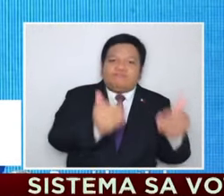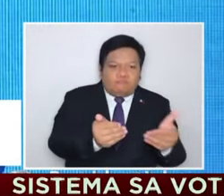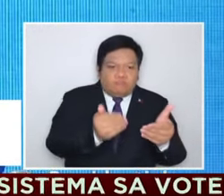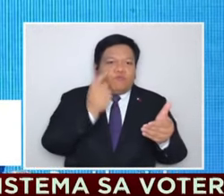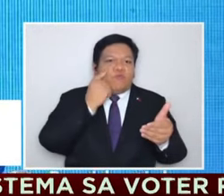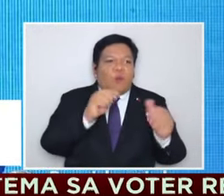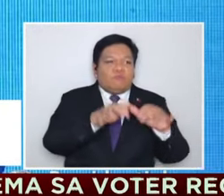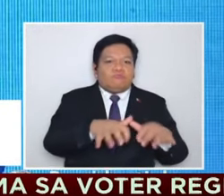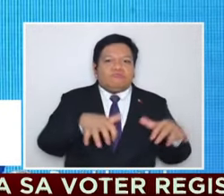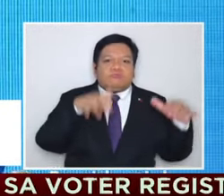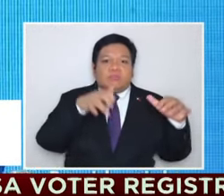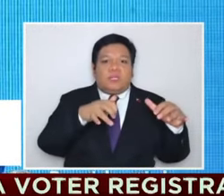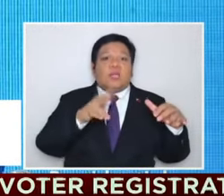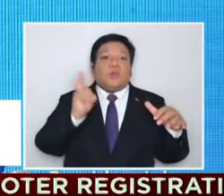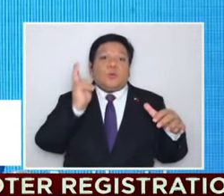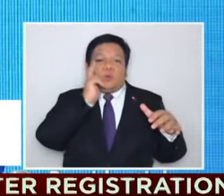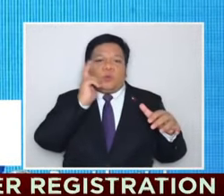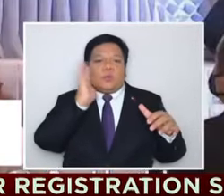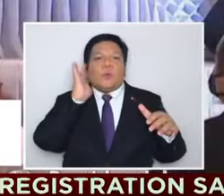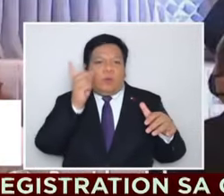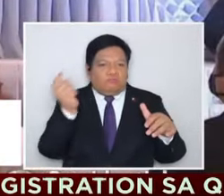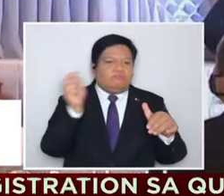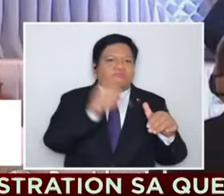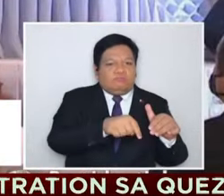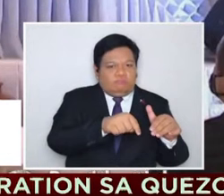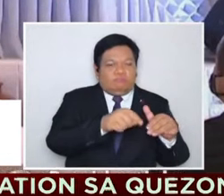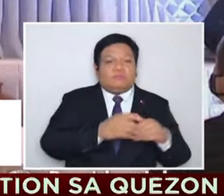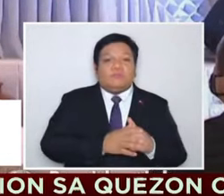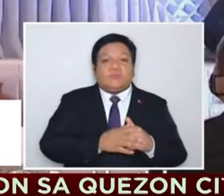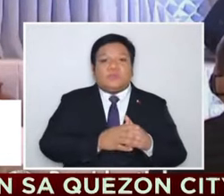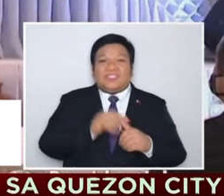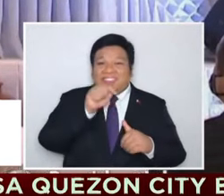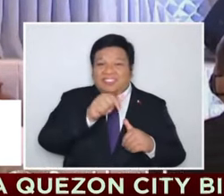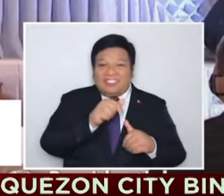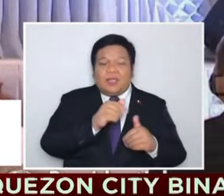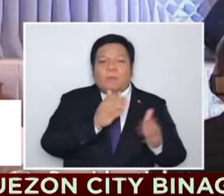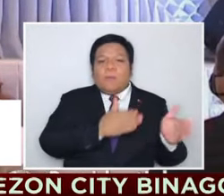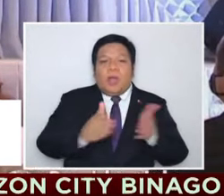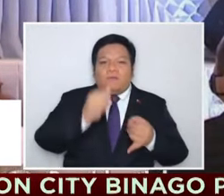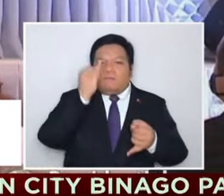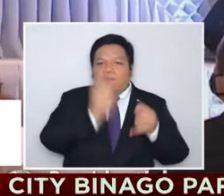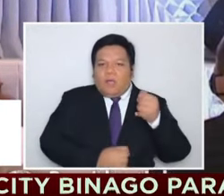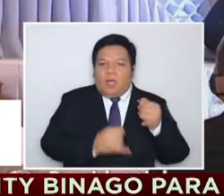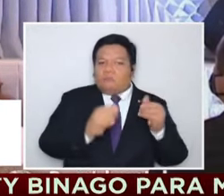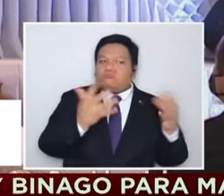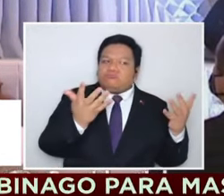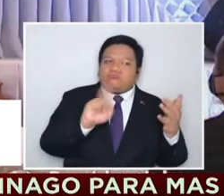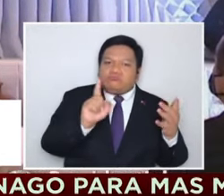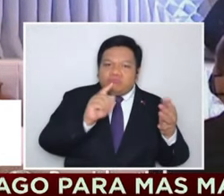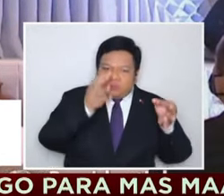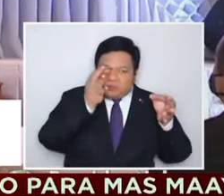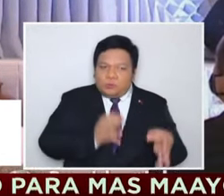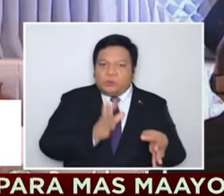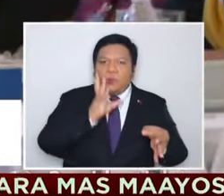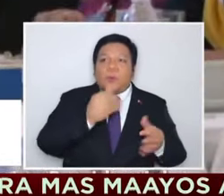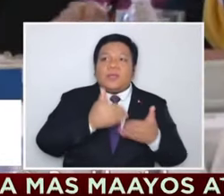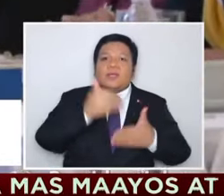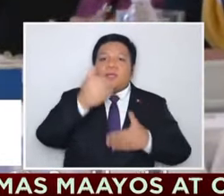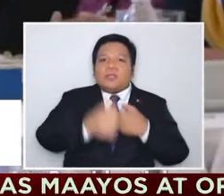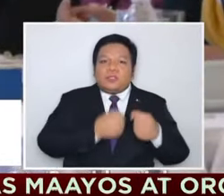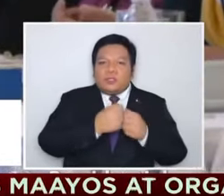inaasahan dadaluhan mismo ni Pangulong Duterte. Nakatakdang isa pinal sa pulong ang kanilang mga magiging pambato sa susunod na